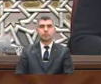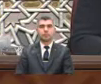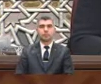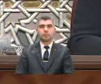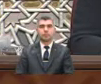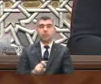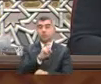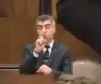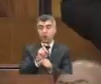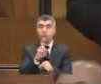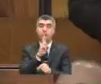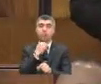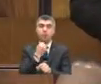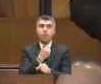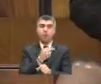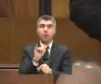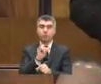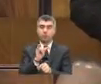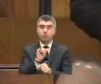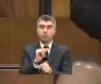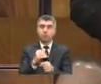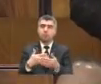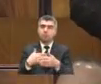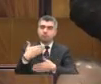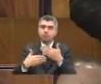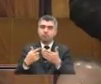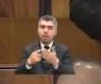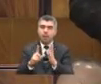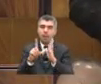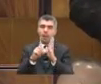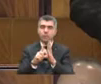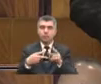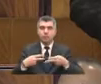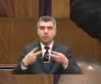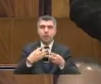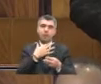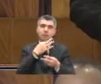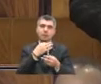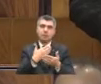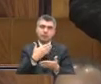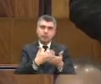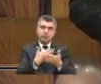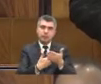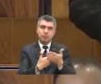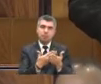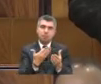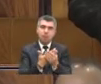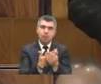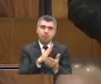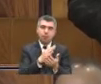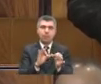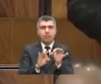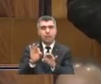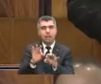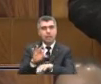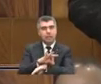سؤال للحكومة عن التقدم الحاصل في تنزيل القانون المتعلق بتبسيط المساطر والإجراءات الإدارية الذي